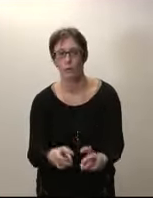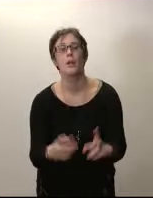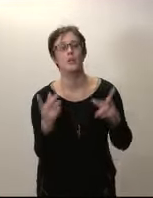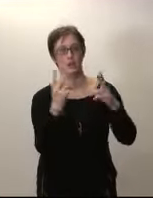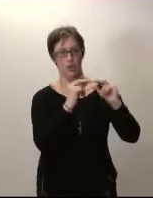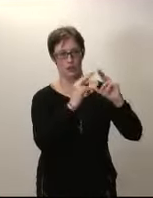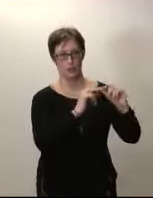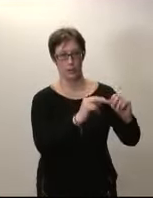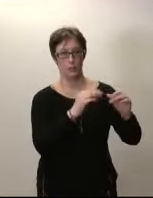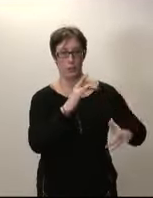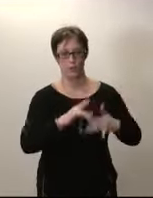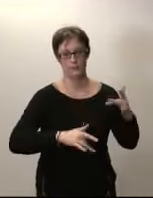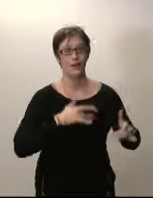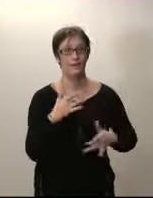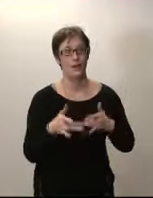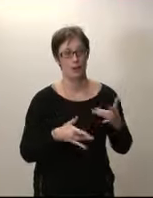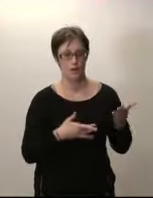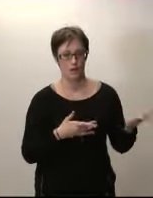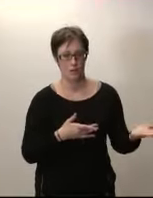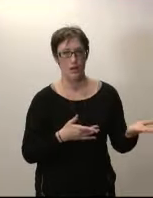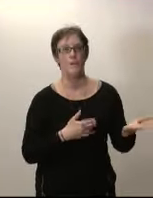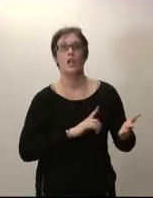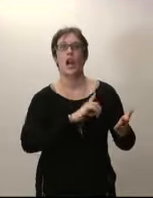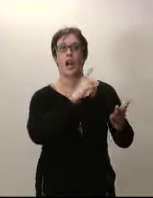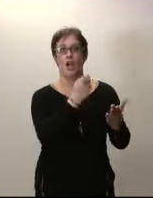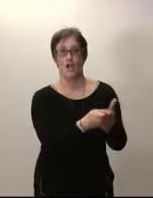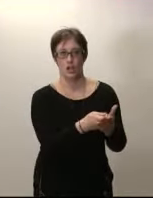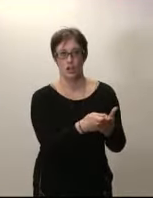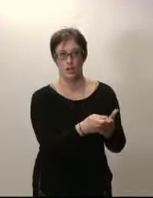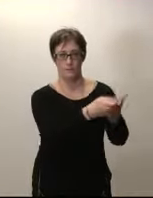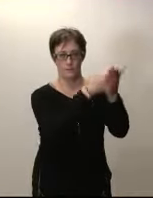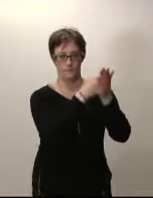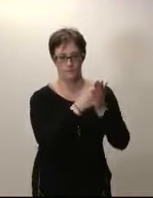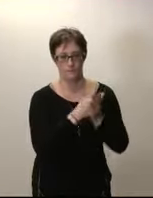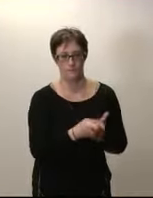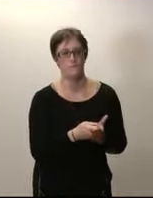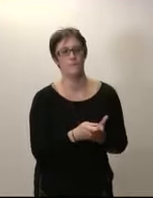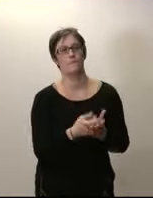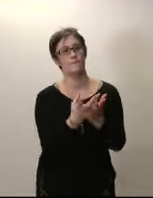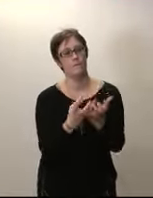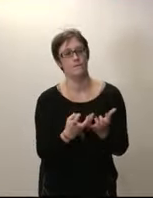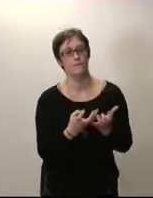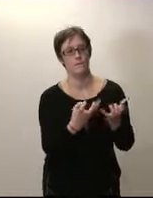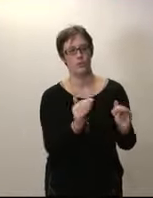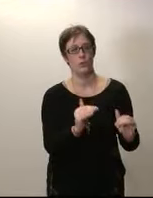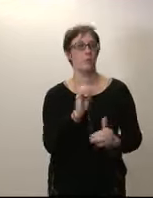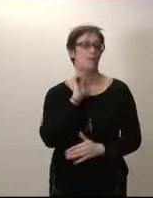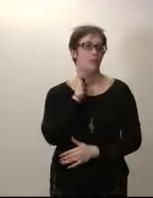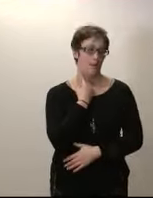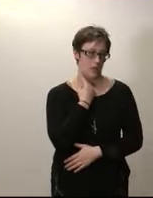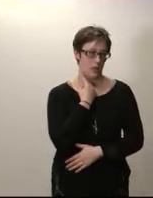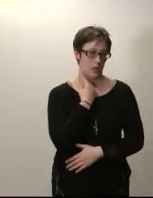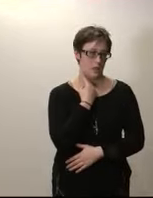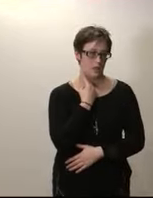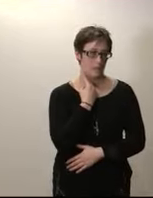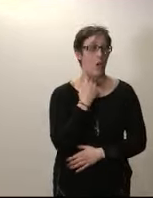sur un spectacle au prix d'un tarif lorsque vous achetez le spectacle. Vous commencez à ne plus être déficitaire si vous travaillez en coproduction ou si vous